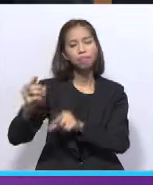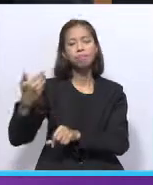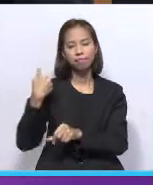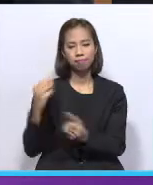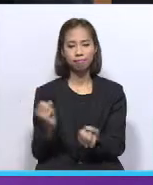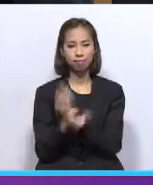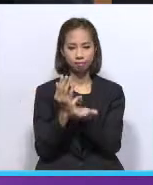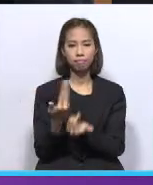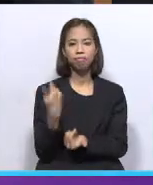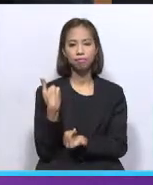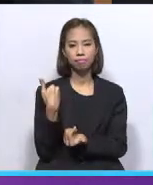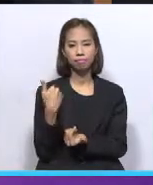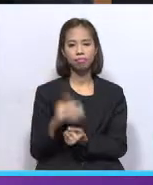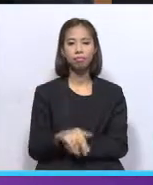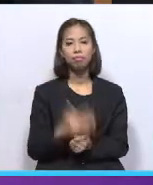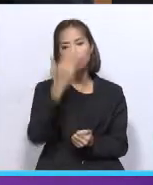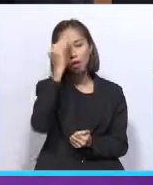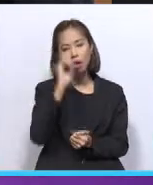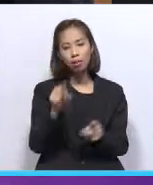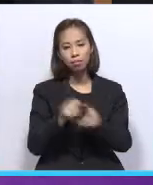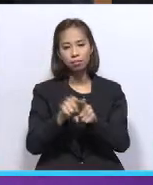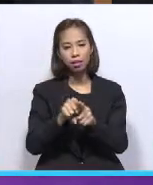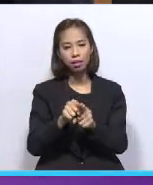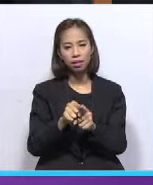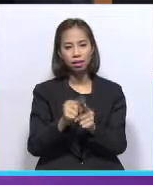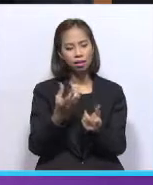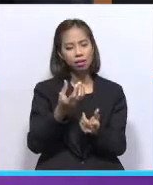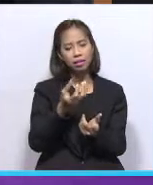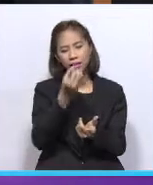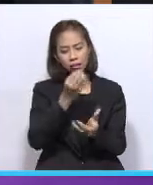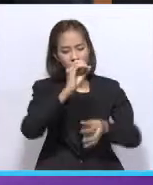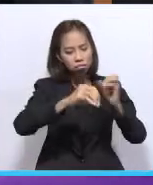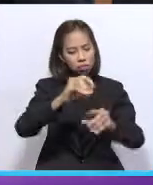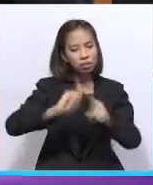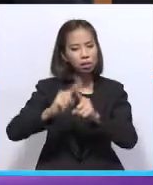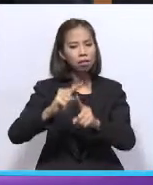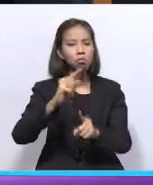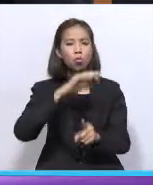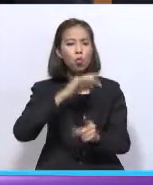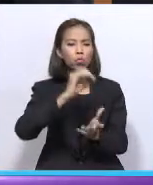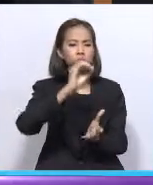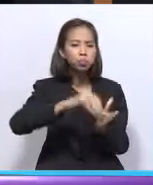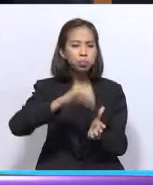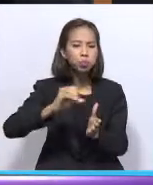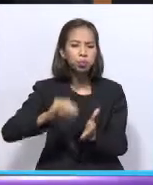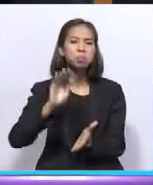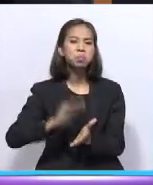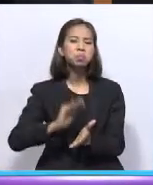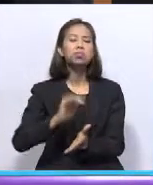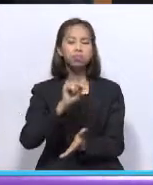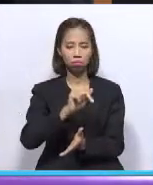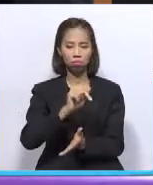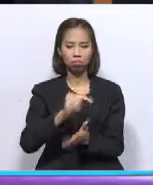ของซากของอาหารปลาอะไรต่างๆที่ลงไปหมักหมมเพราะฉะนั้นก็เป็นสาเหตุรวมๆแต่อย่างไรก็ตามเนี่